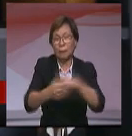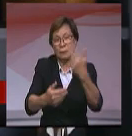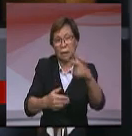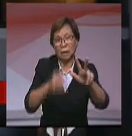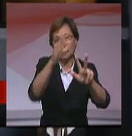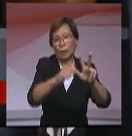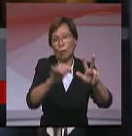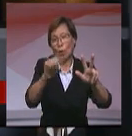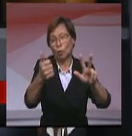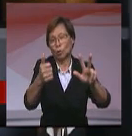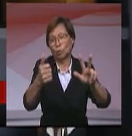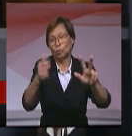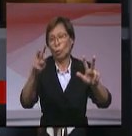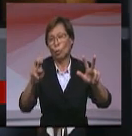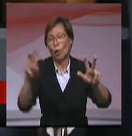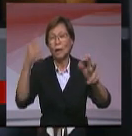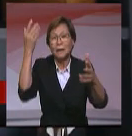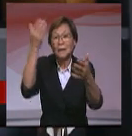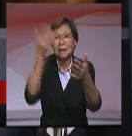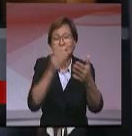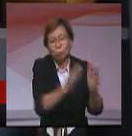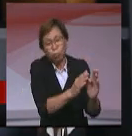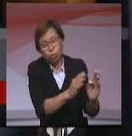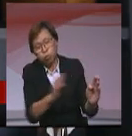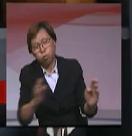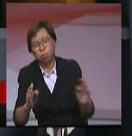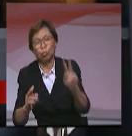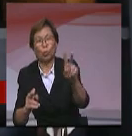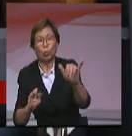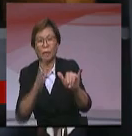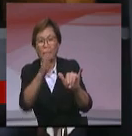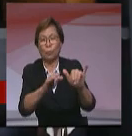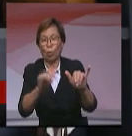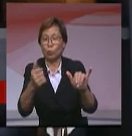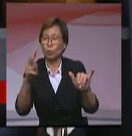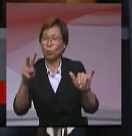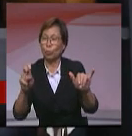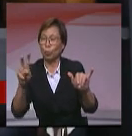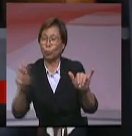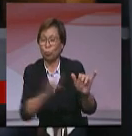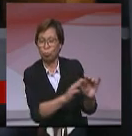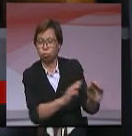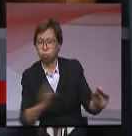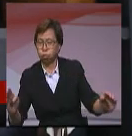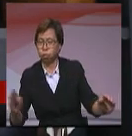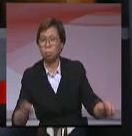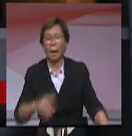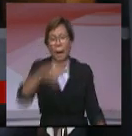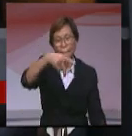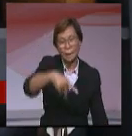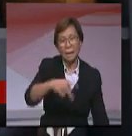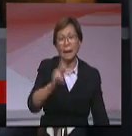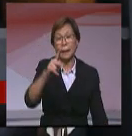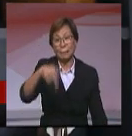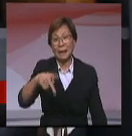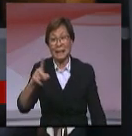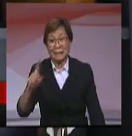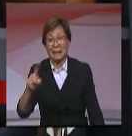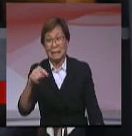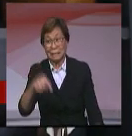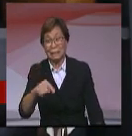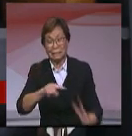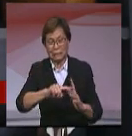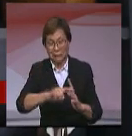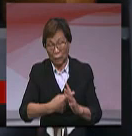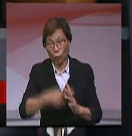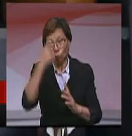13 Oktober 2020 sehingga 26 Oktober 2020. Pelaksanaan PKPB ini